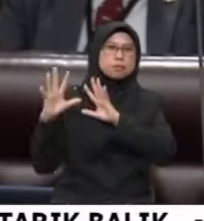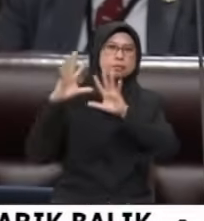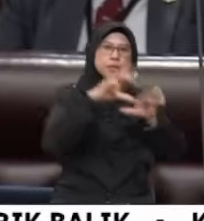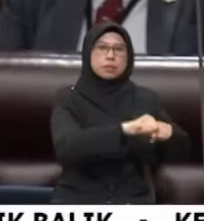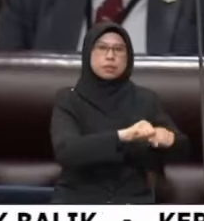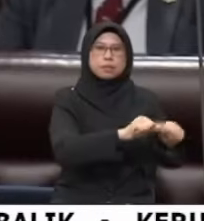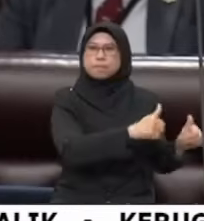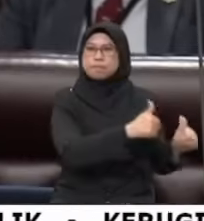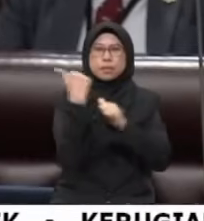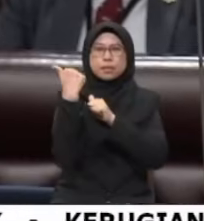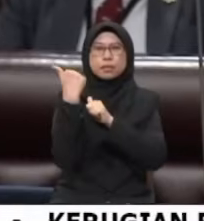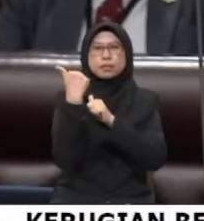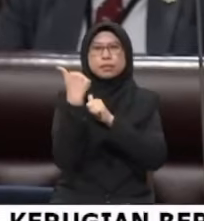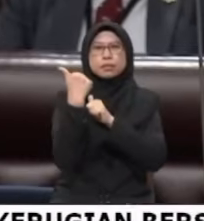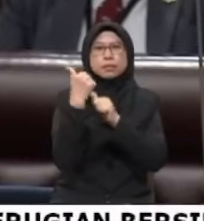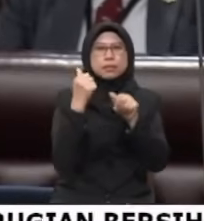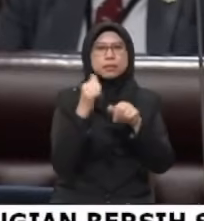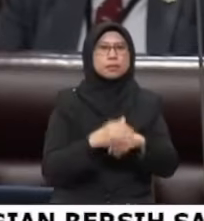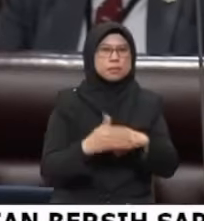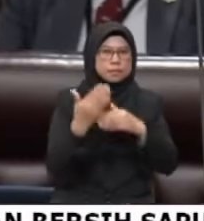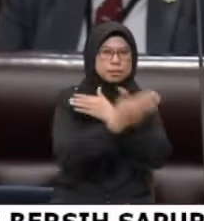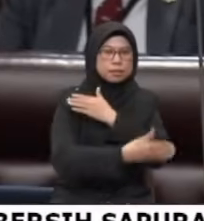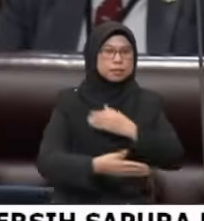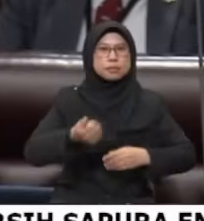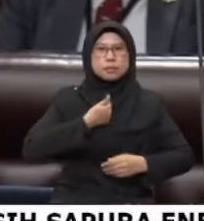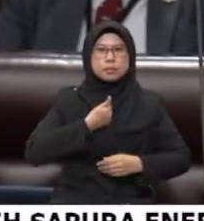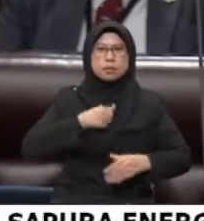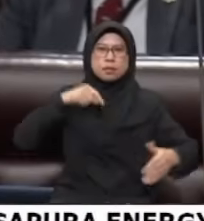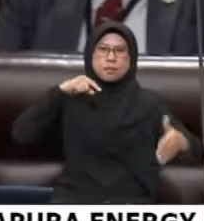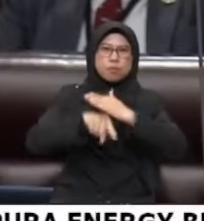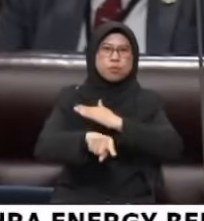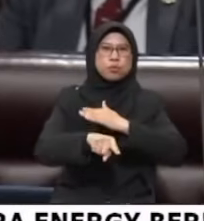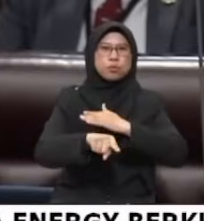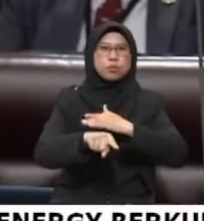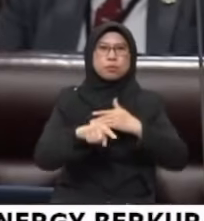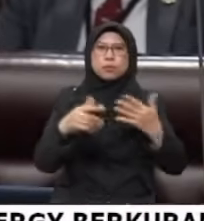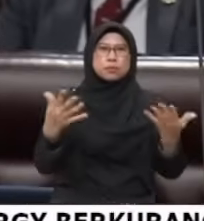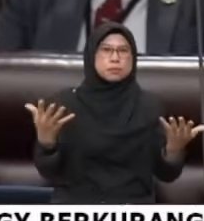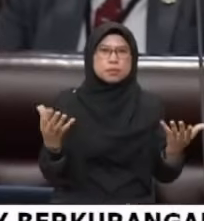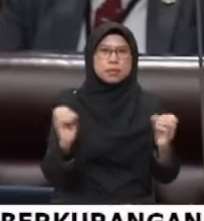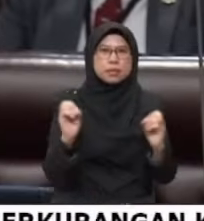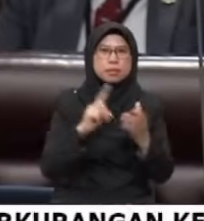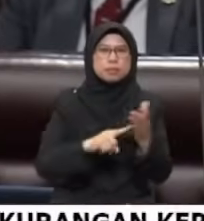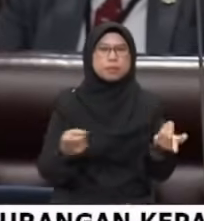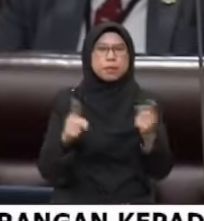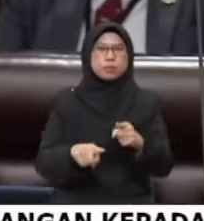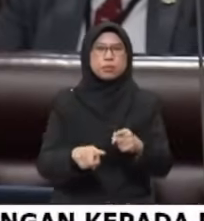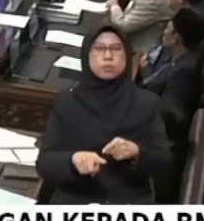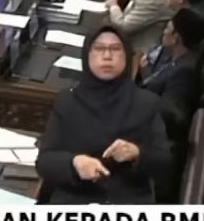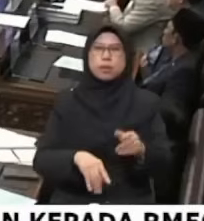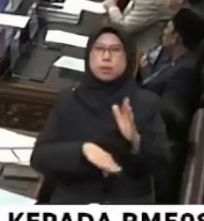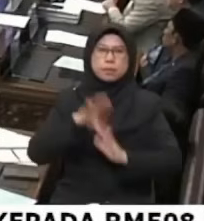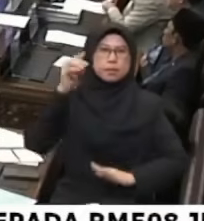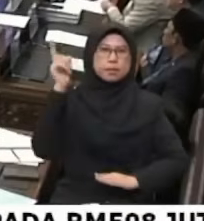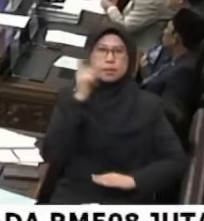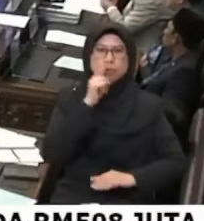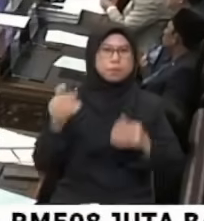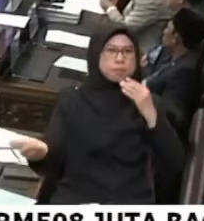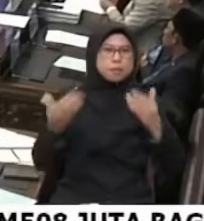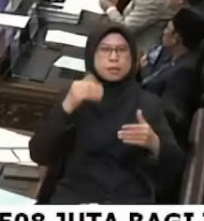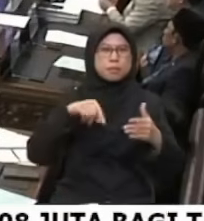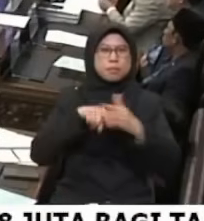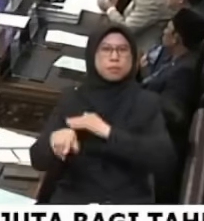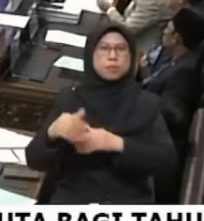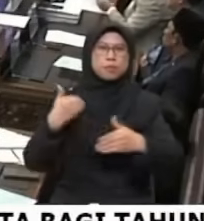dihalau daripada tanah air mereka mereka dibunuh macam tak ada harga lebih daripada binatang Datuk itulah yang tah